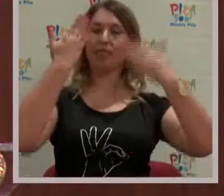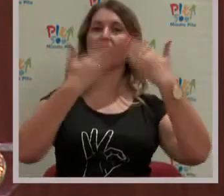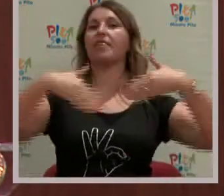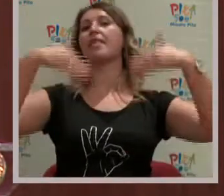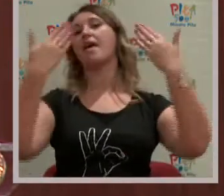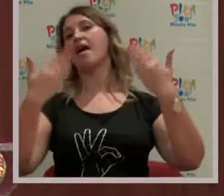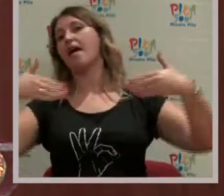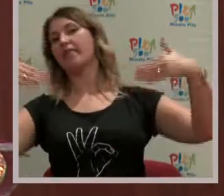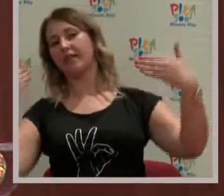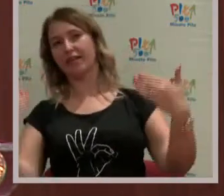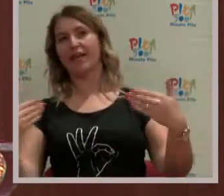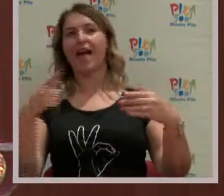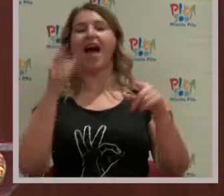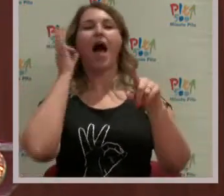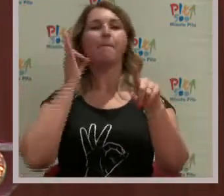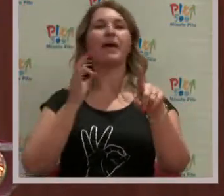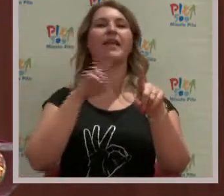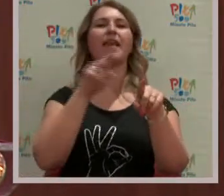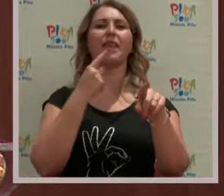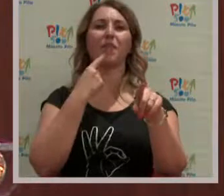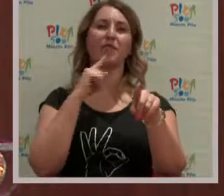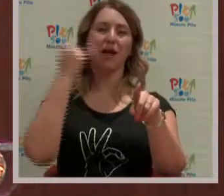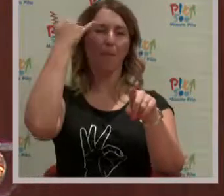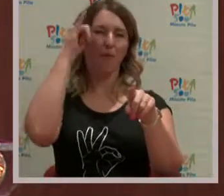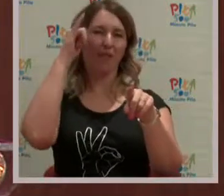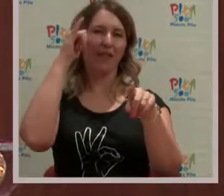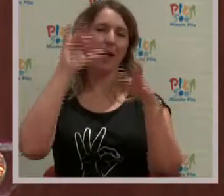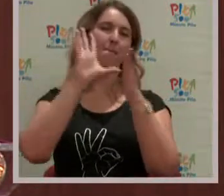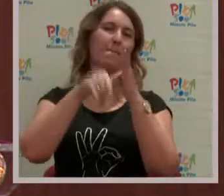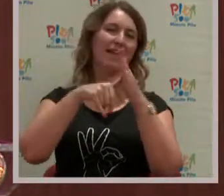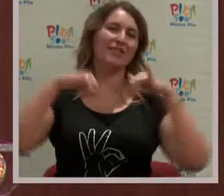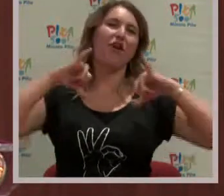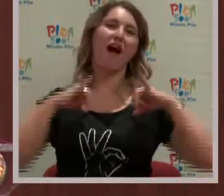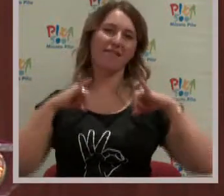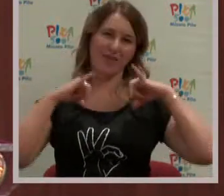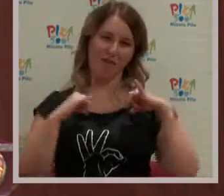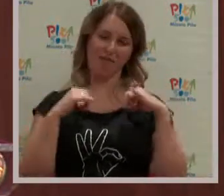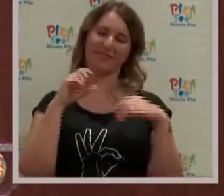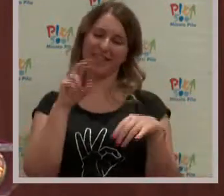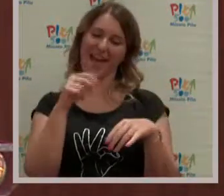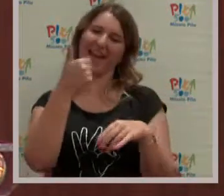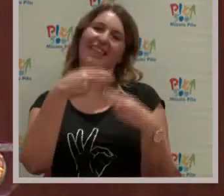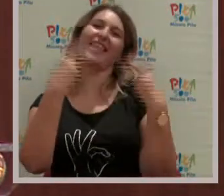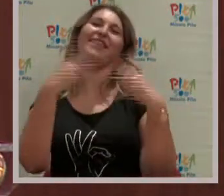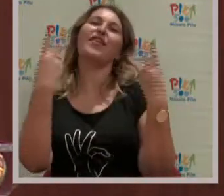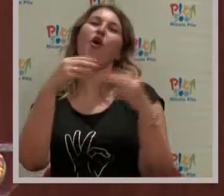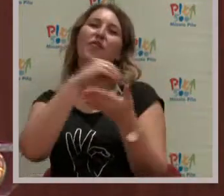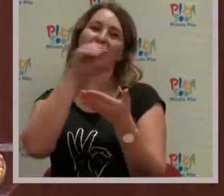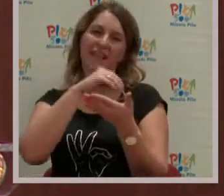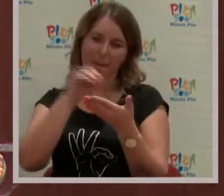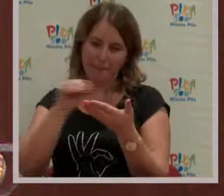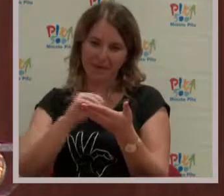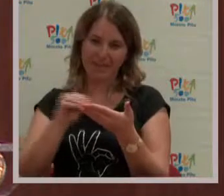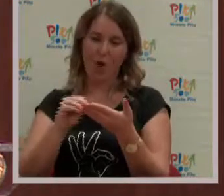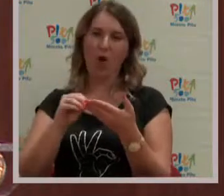Miasto Aniołów i tak też chyba jeden z tygodników napisał, że ten plac rozniósł się